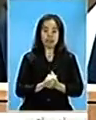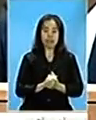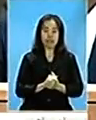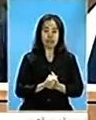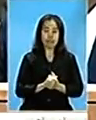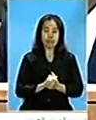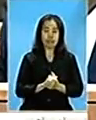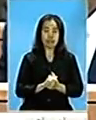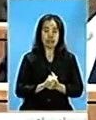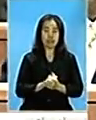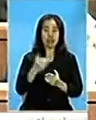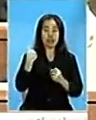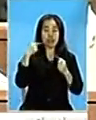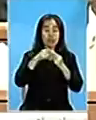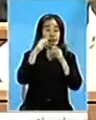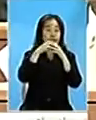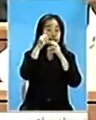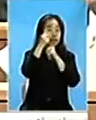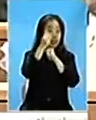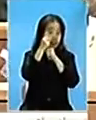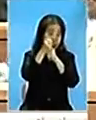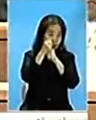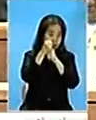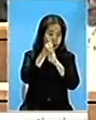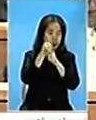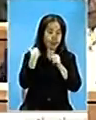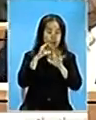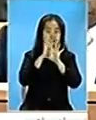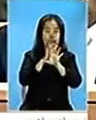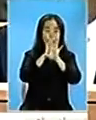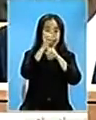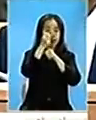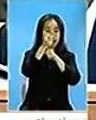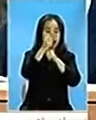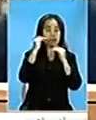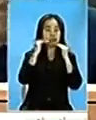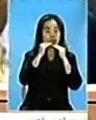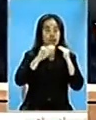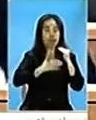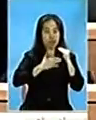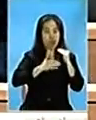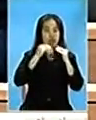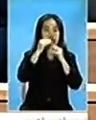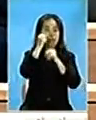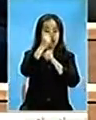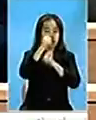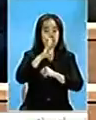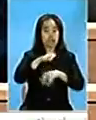เวลามีการชุมนุมมีการประท้วงก็ถือว่าเป็นสิทธิขั้นพื้นฐานของพี่น้องประชาชน